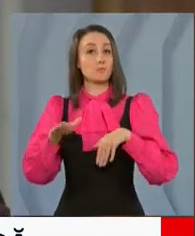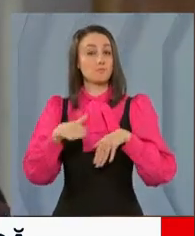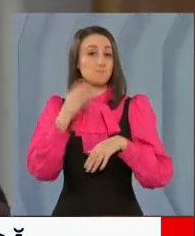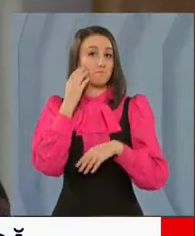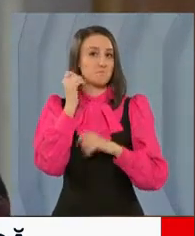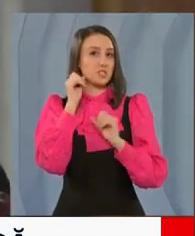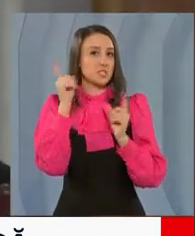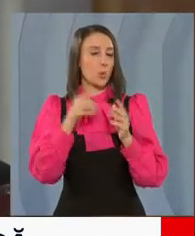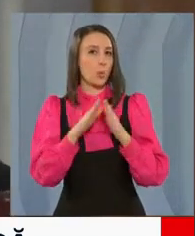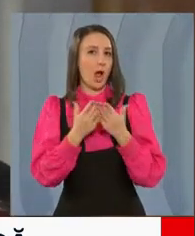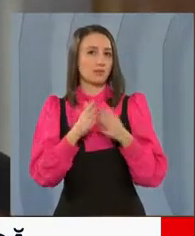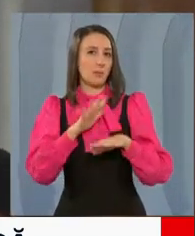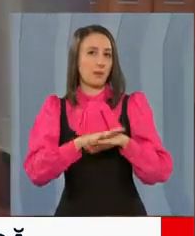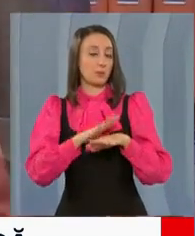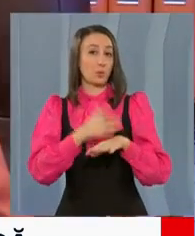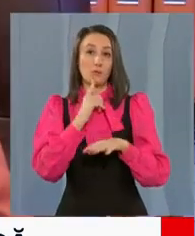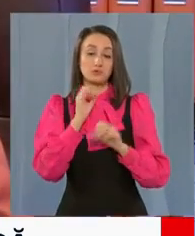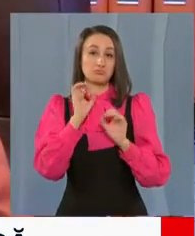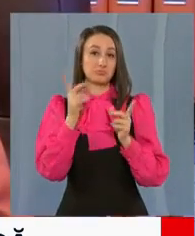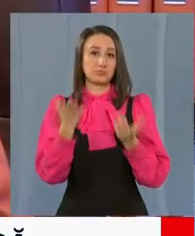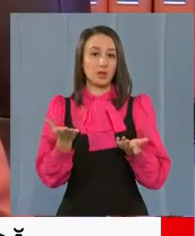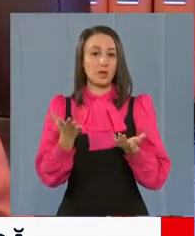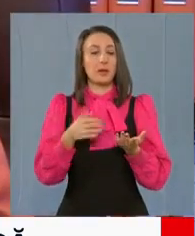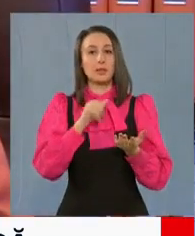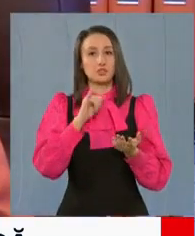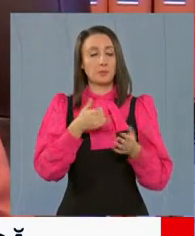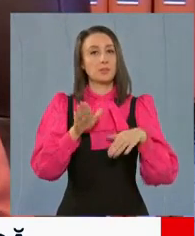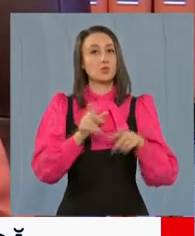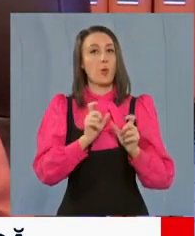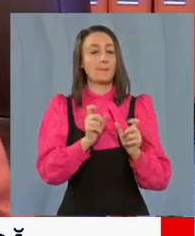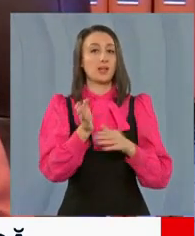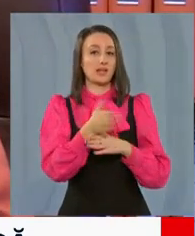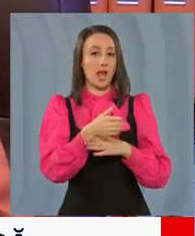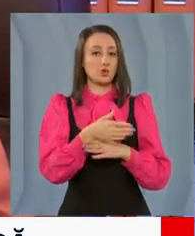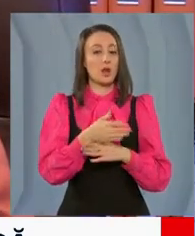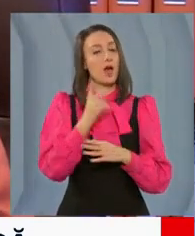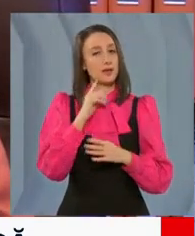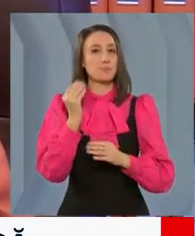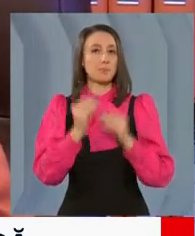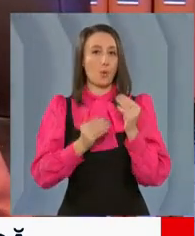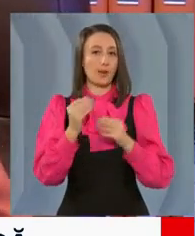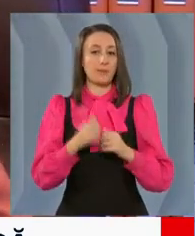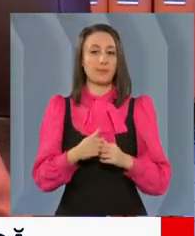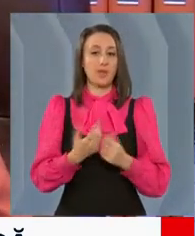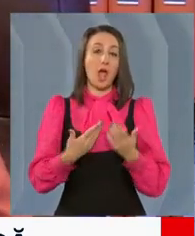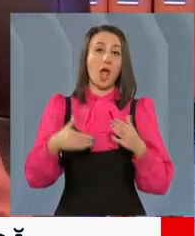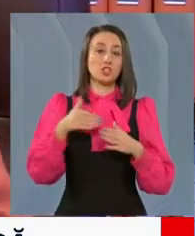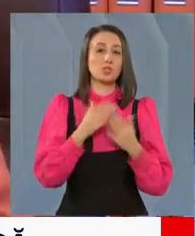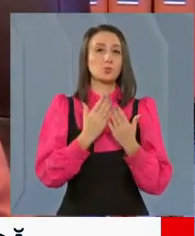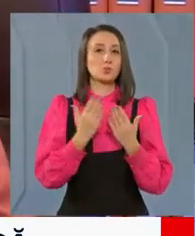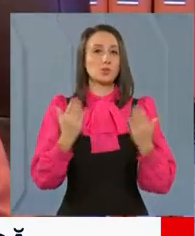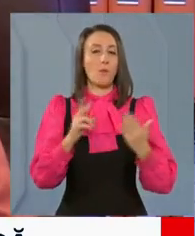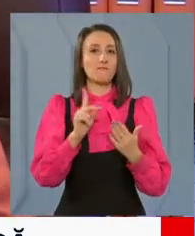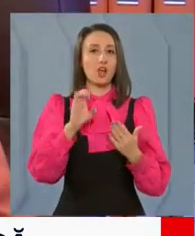cărții de matematică nu a fost elucidat și Ministrul Apărării Naționale Angel tâlver are probleme la acest sens angajați ai muzeului